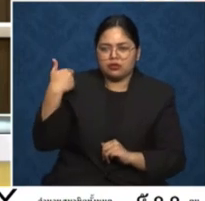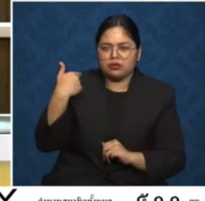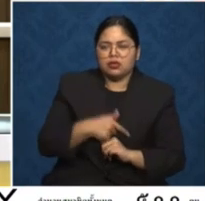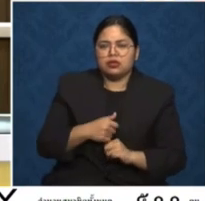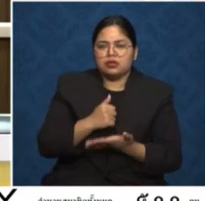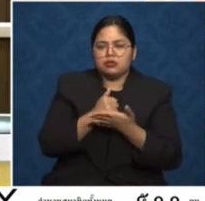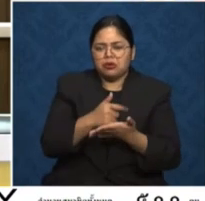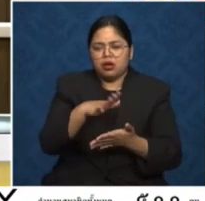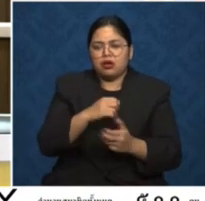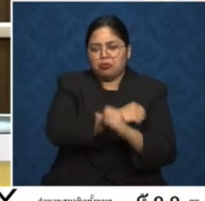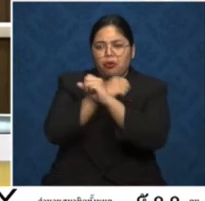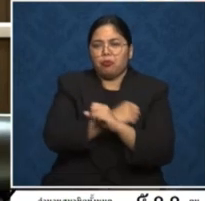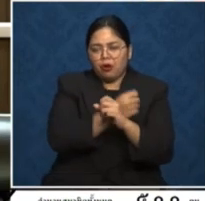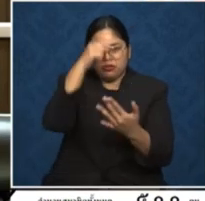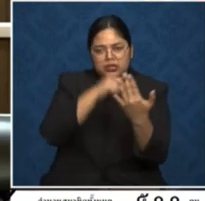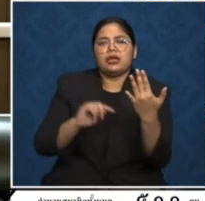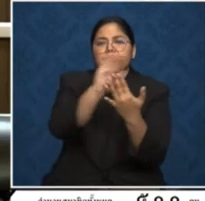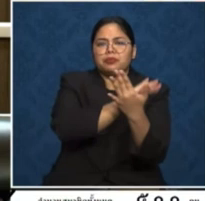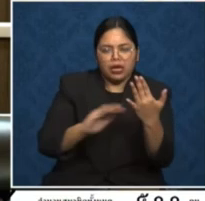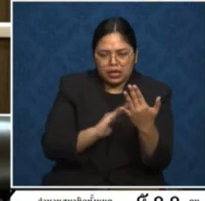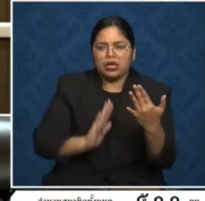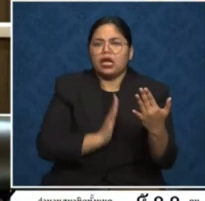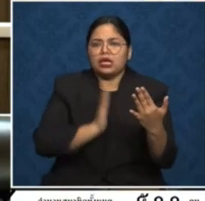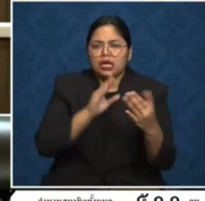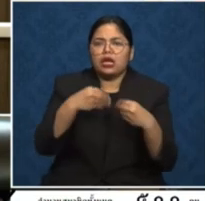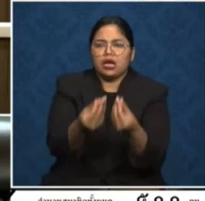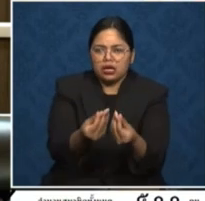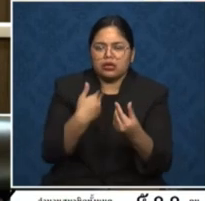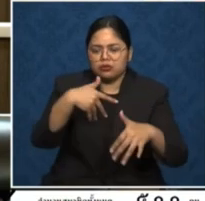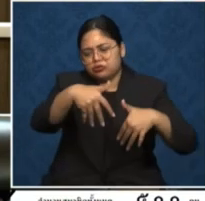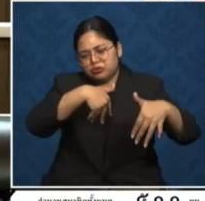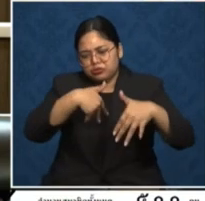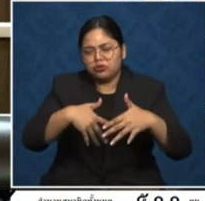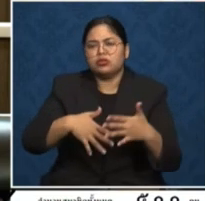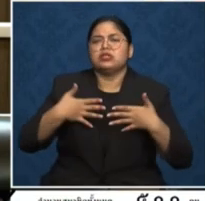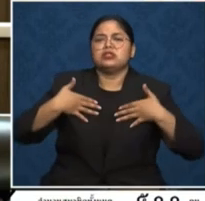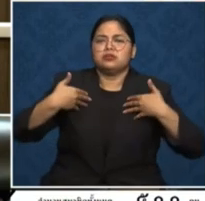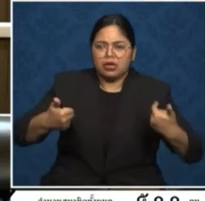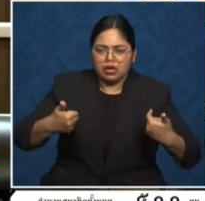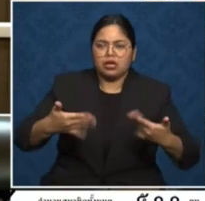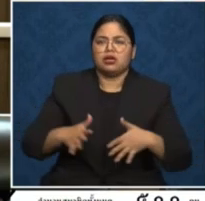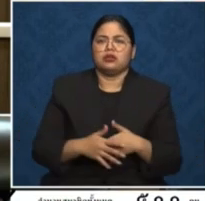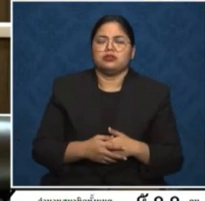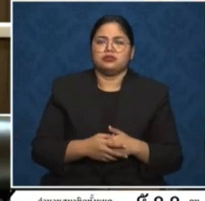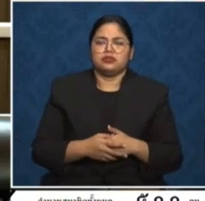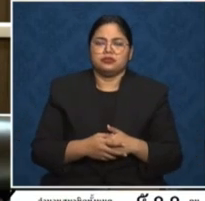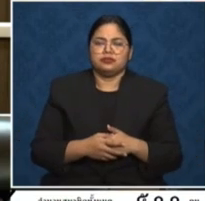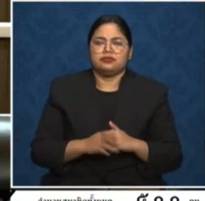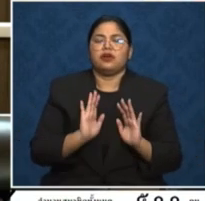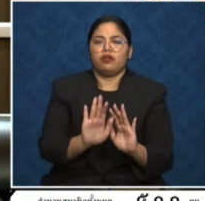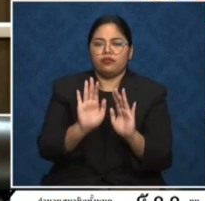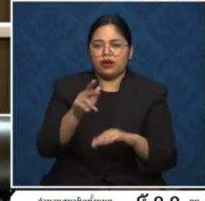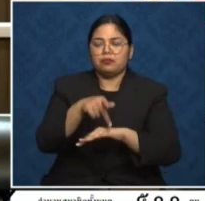องพื้นแผ่นดินไทยเขาปกป้องทุกสิ่งทุกอย่างให้พี่น้องประชาชนชาวไทยเหล่านั้นได้อยู่เย็นเป็นสุขอันนี้ก็